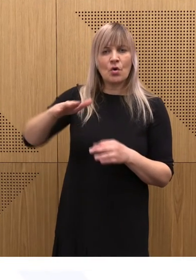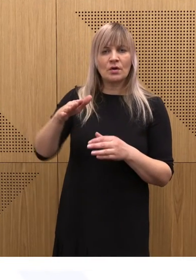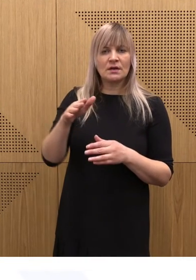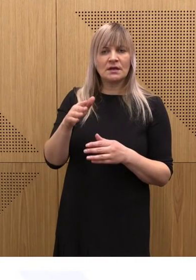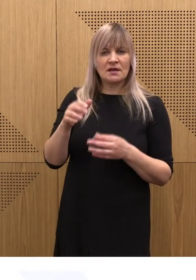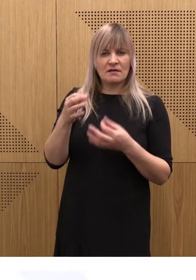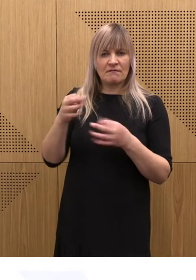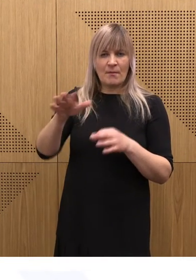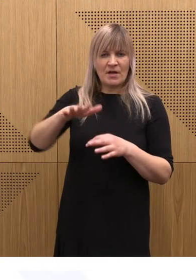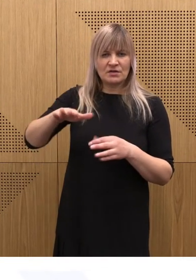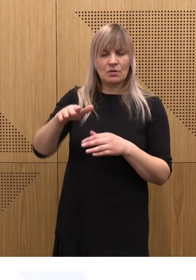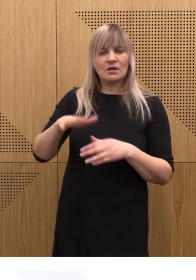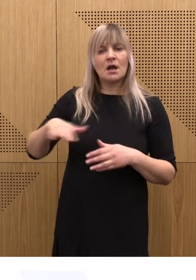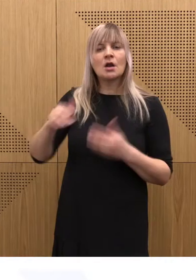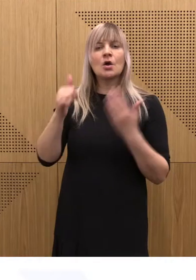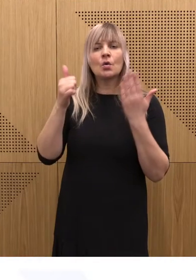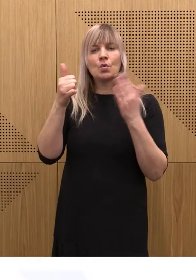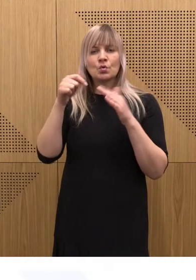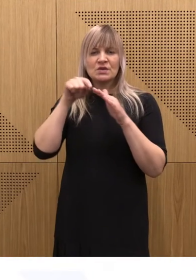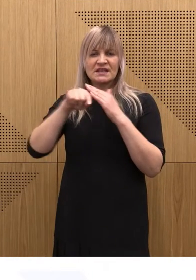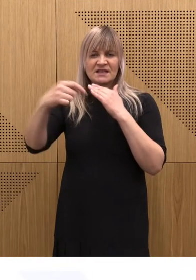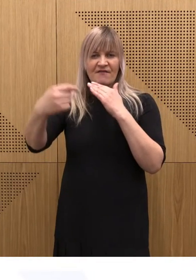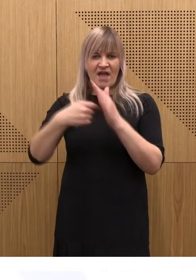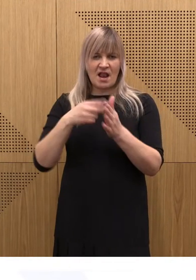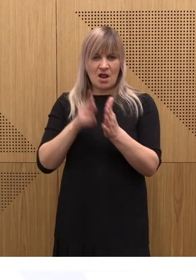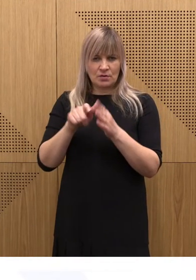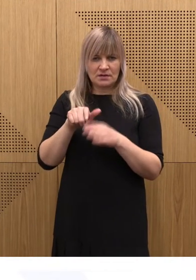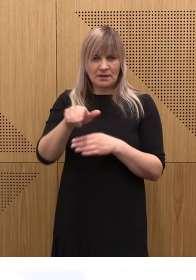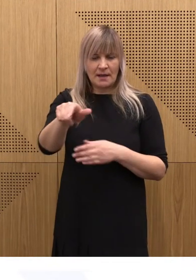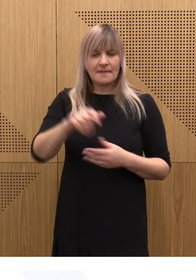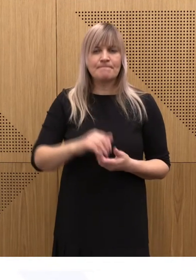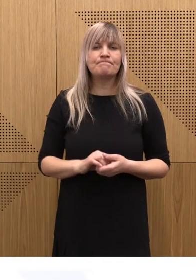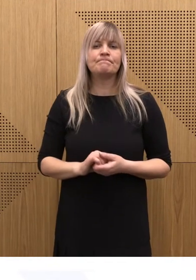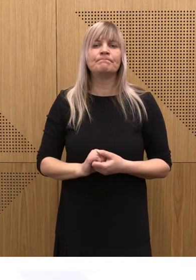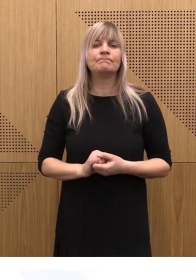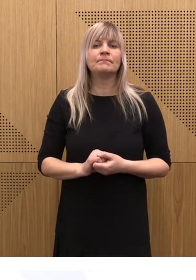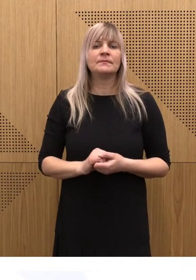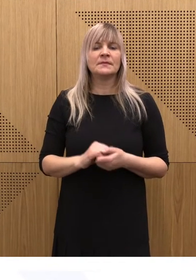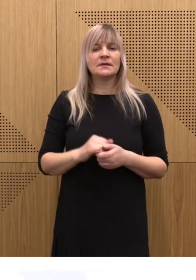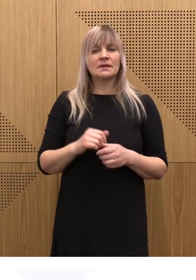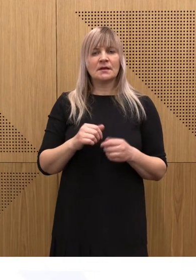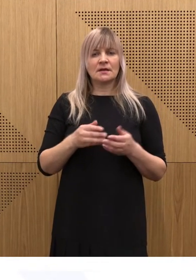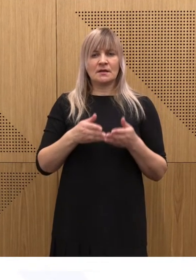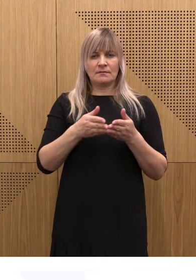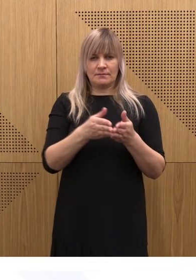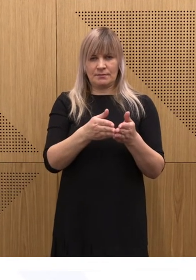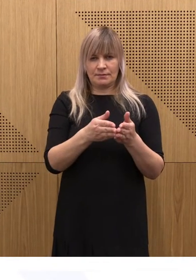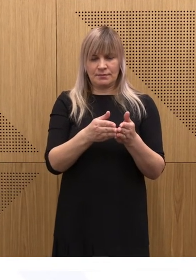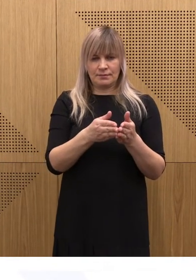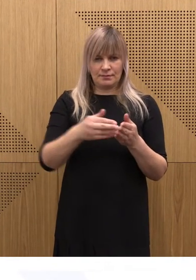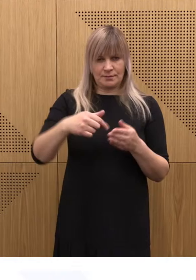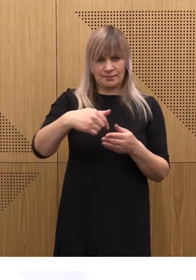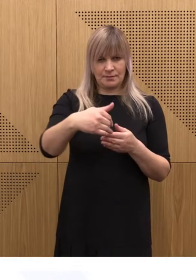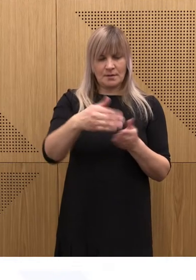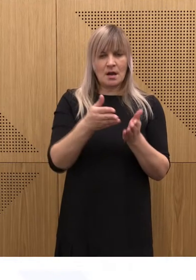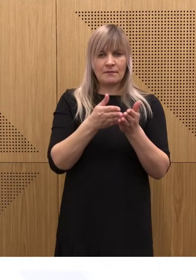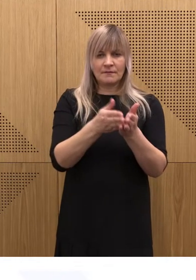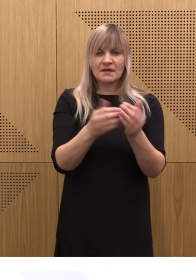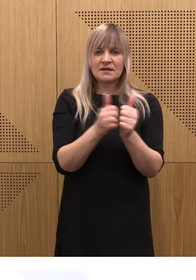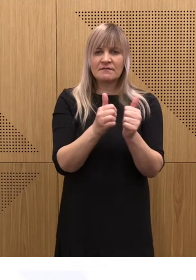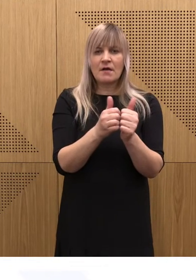vabatsooni alale lisandub 6 uut sisse- ja väljapääsu. Vabatsooni kaide piirkonda